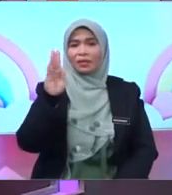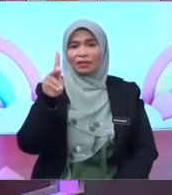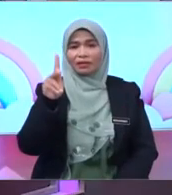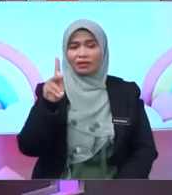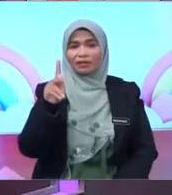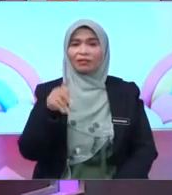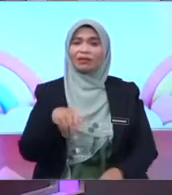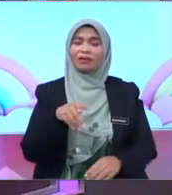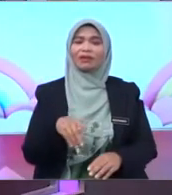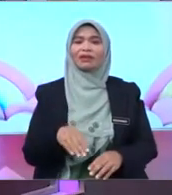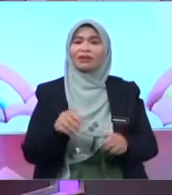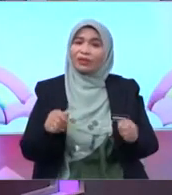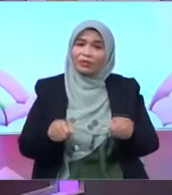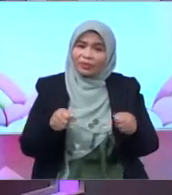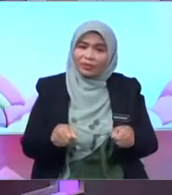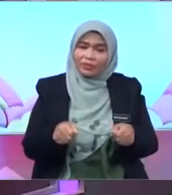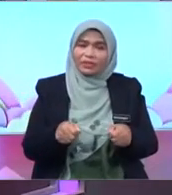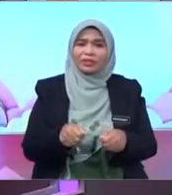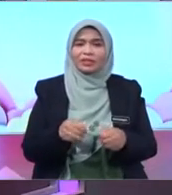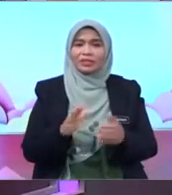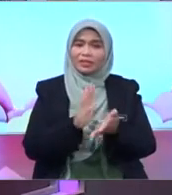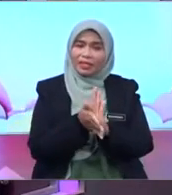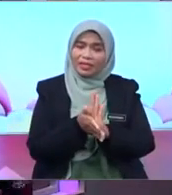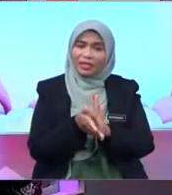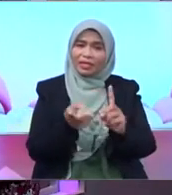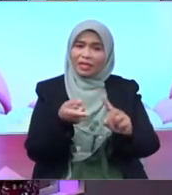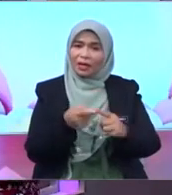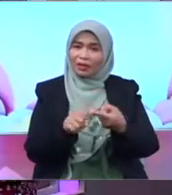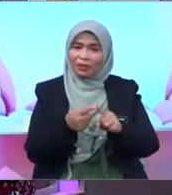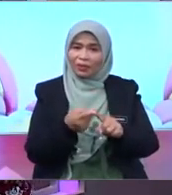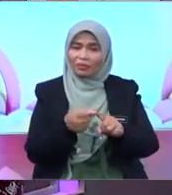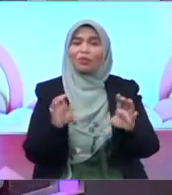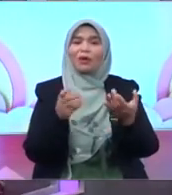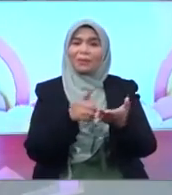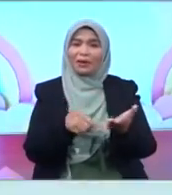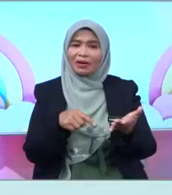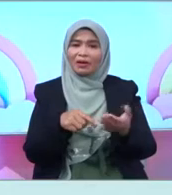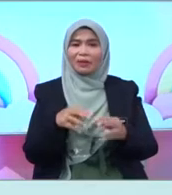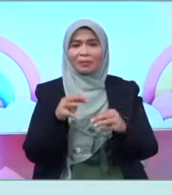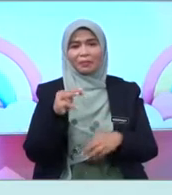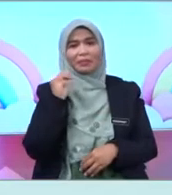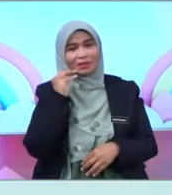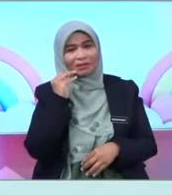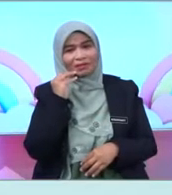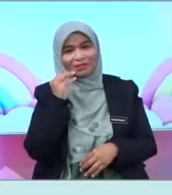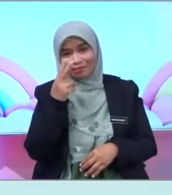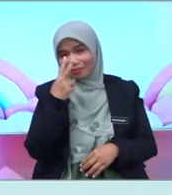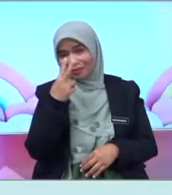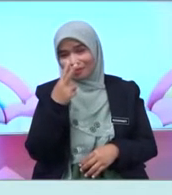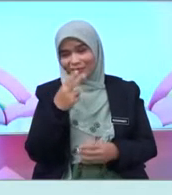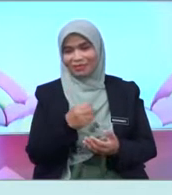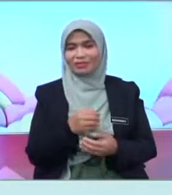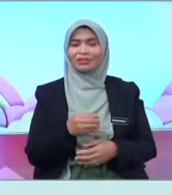kursi roda aku yang kawan-kawannya bokapnya Mira gue tengok dalam gambar ini kalau tengok seolah raganya a menolak